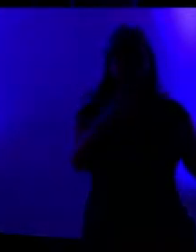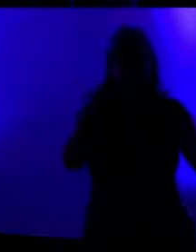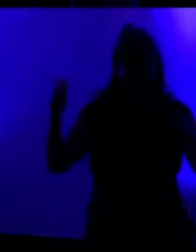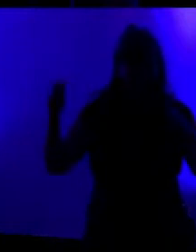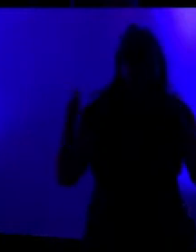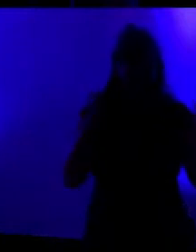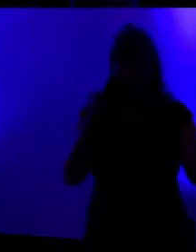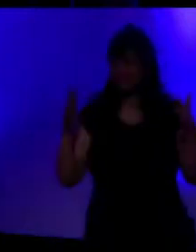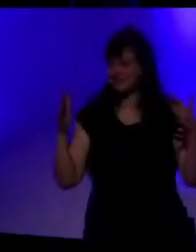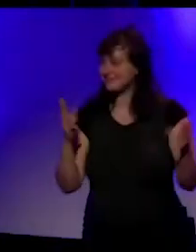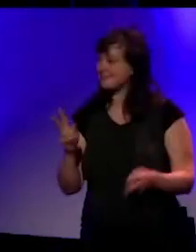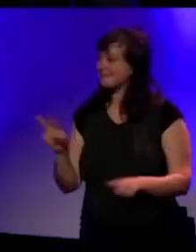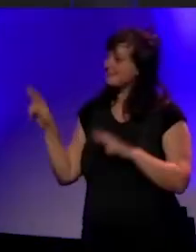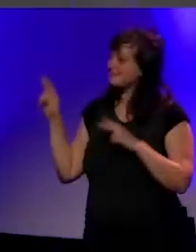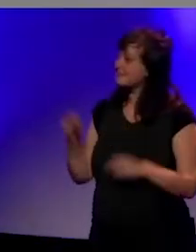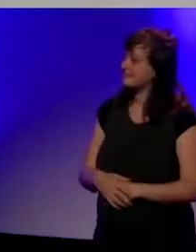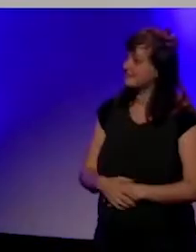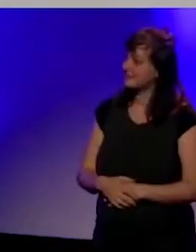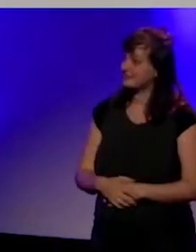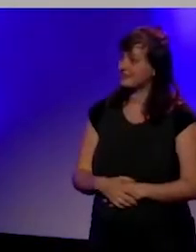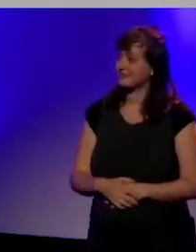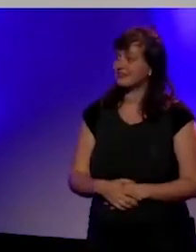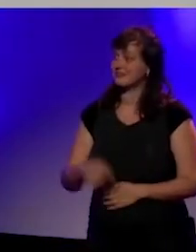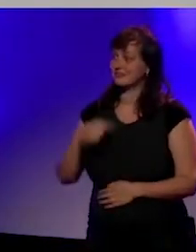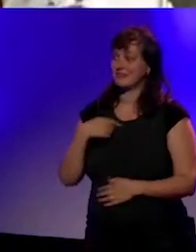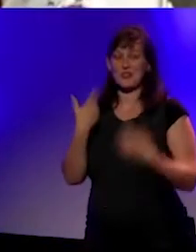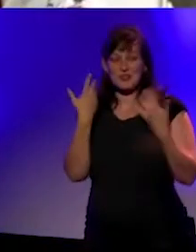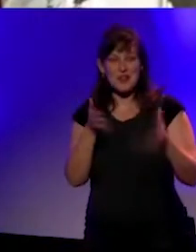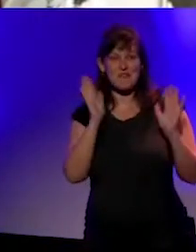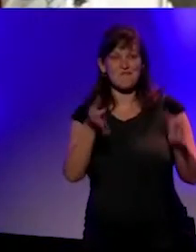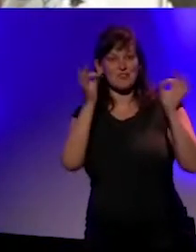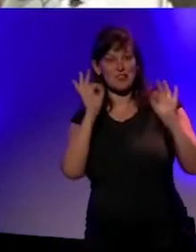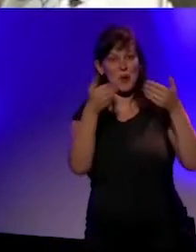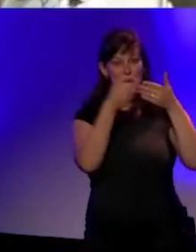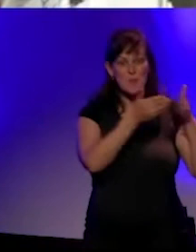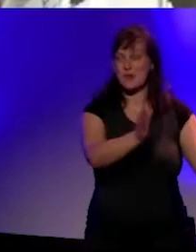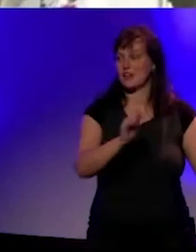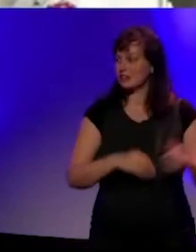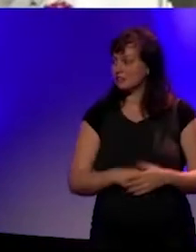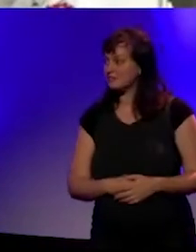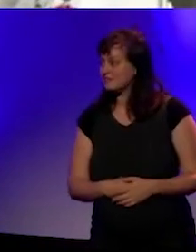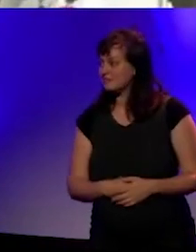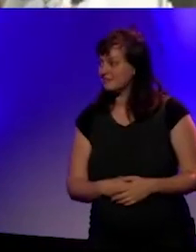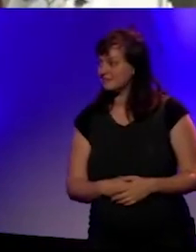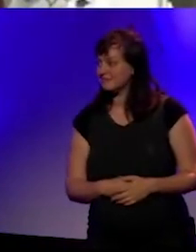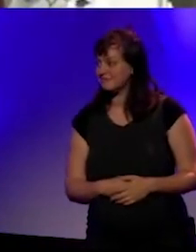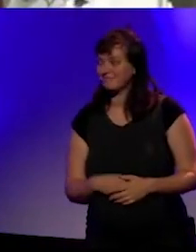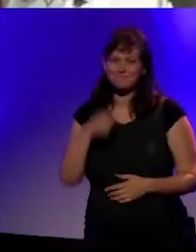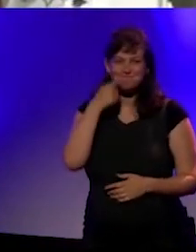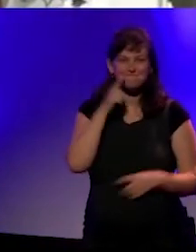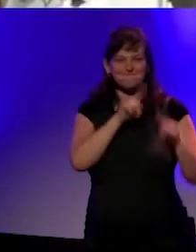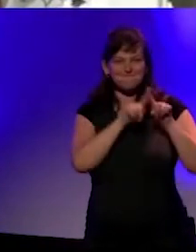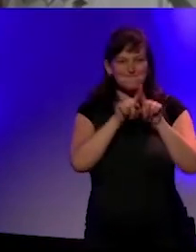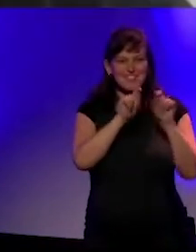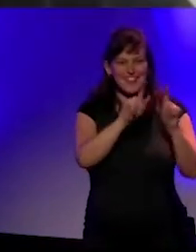I now declare that the academic year officially opened. Niniejszym ogłaszam oficjalne otwarcie roku